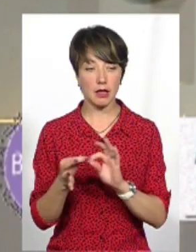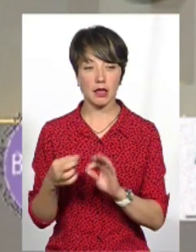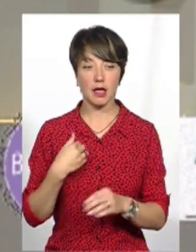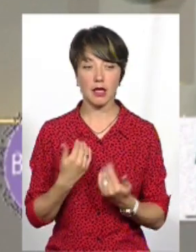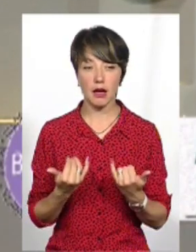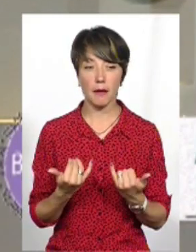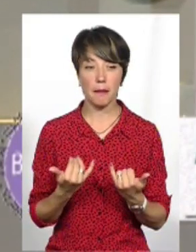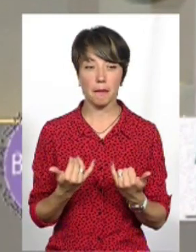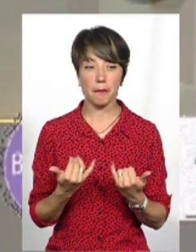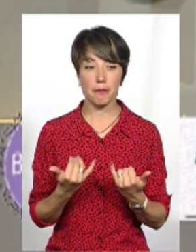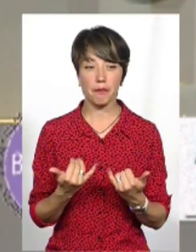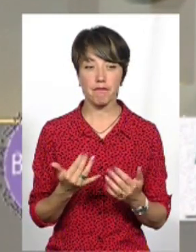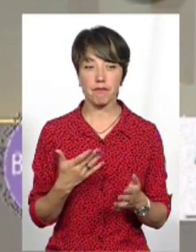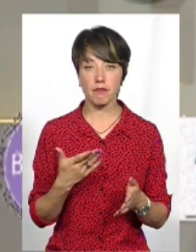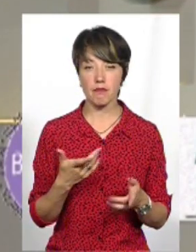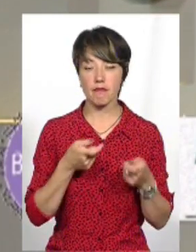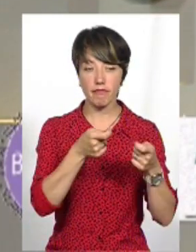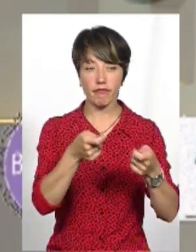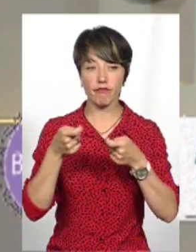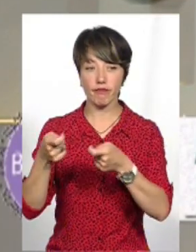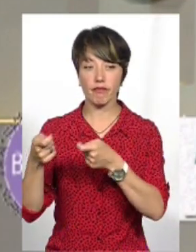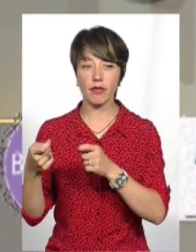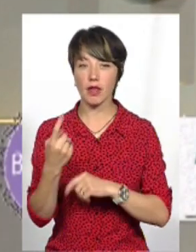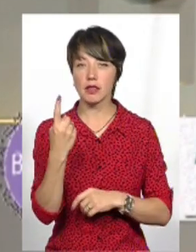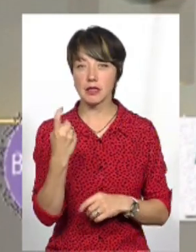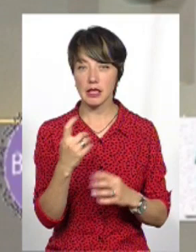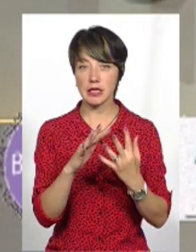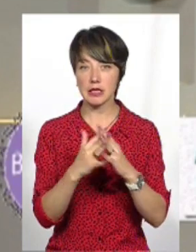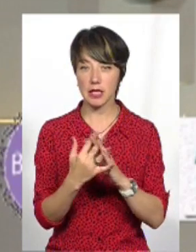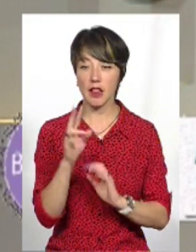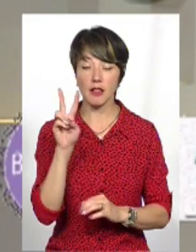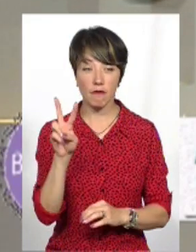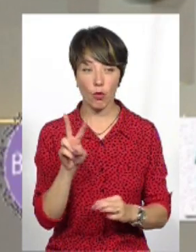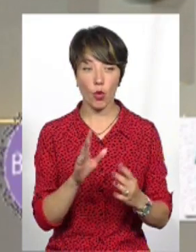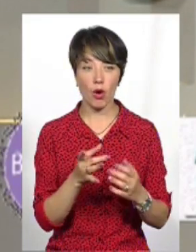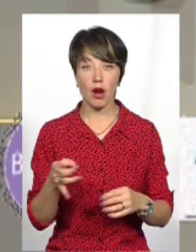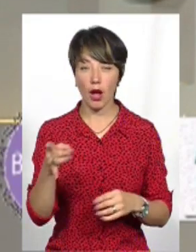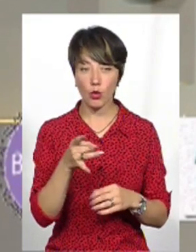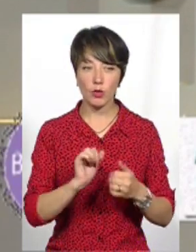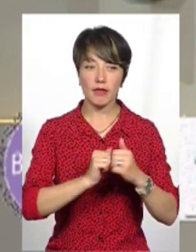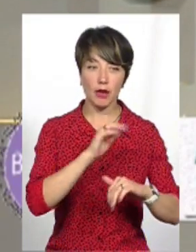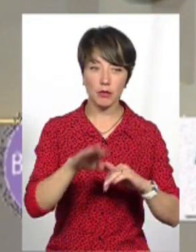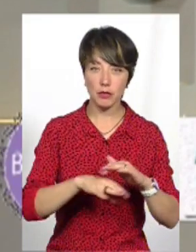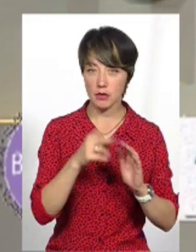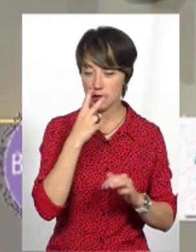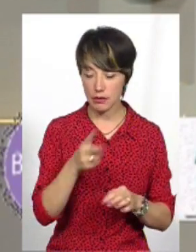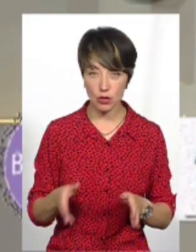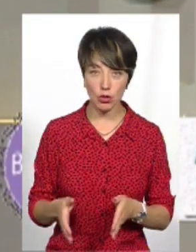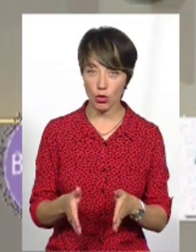Я от об'їздив близько 100 сіл, це в двох районах, і в Кам'янець-Подільському от дивлюся,